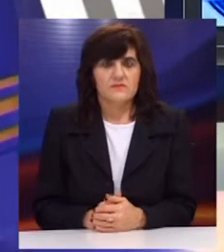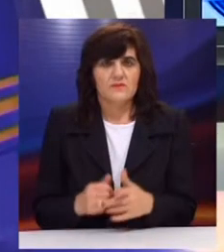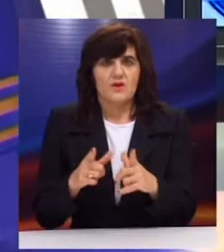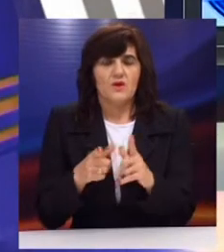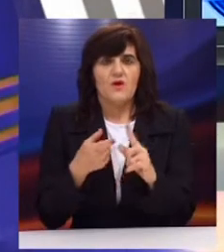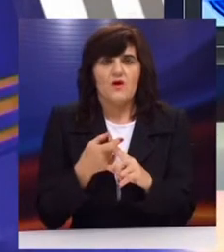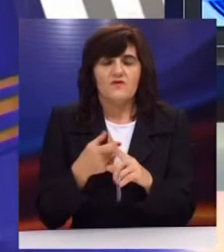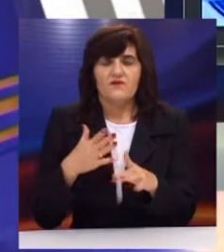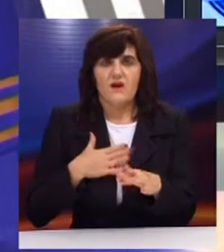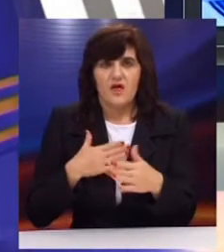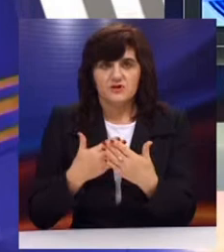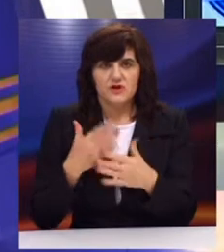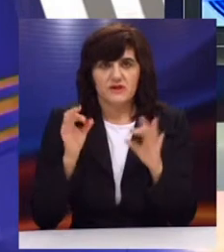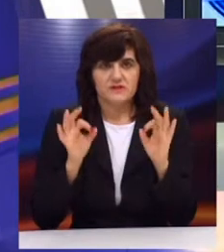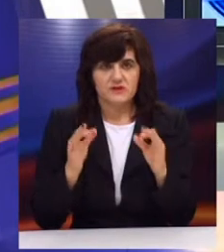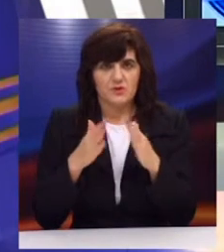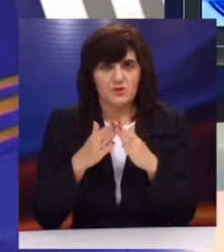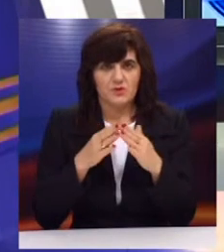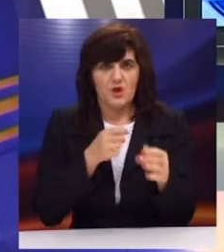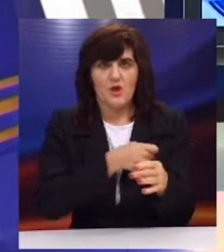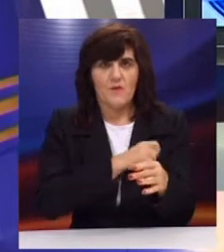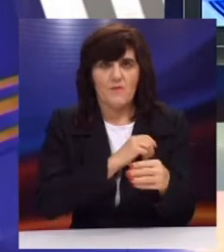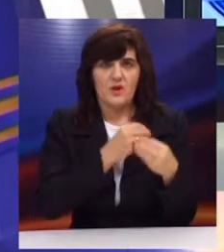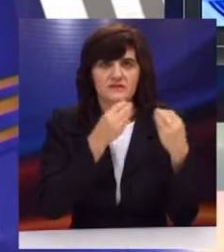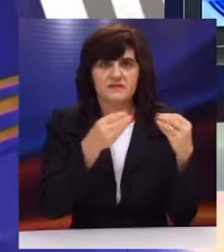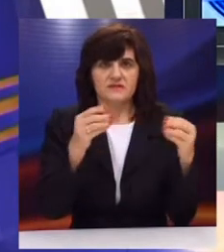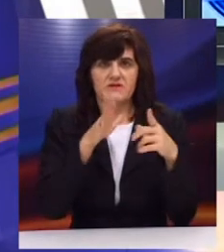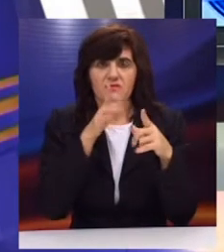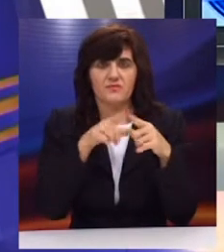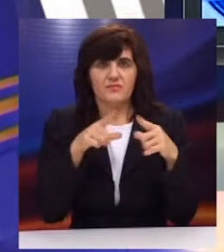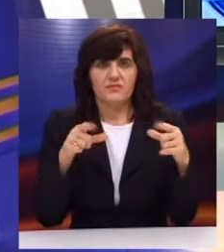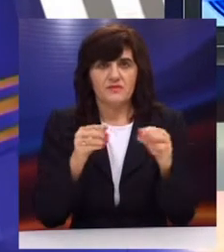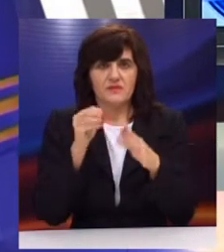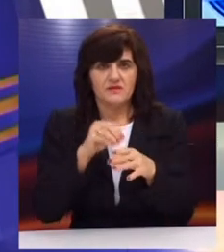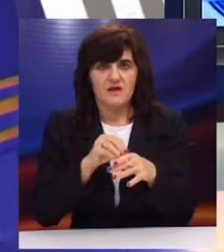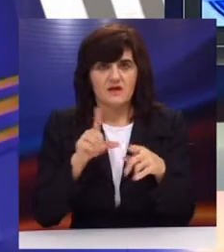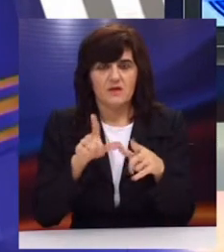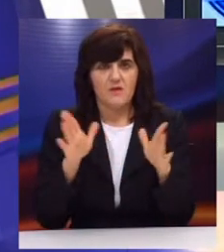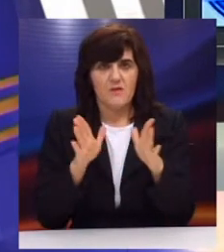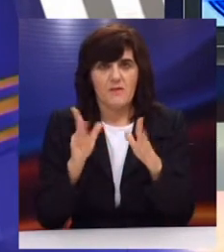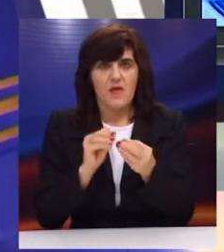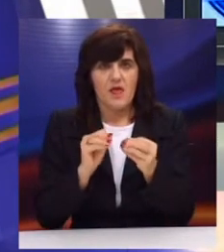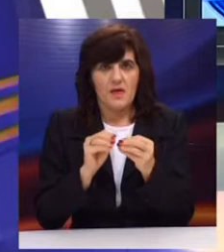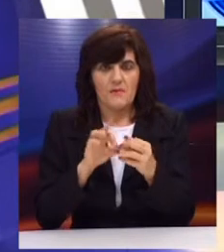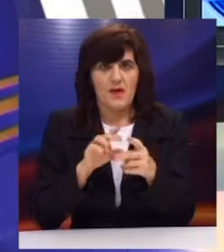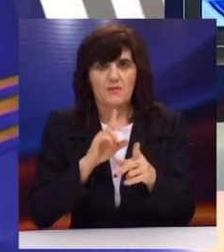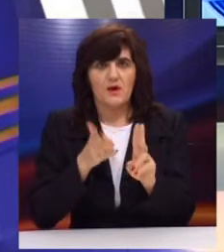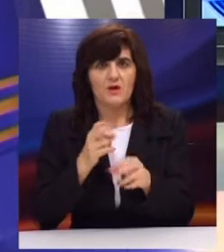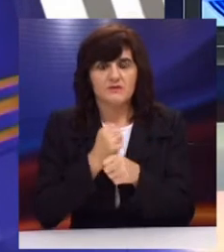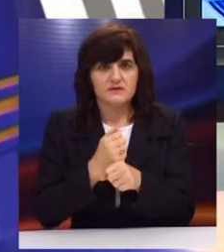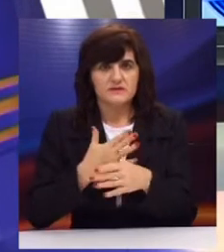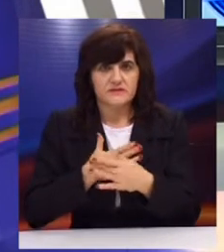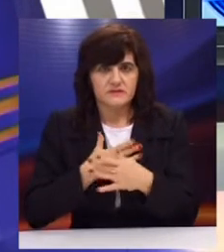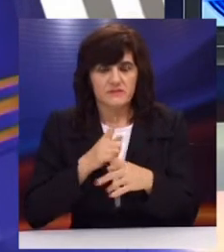U okviru projekta Naš grad sigurna kuća policajci su delili savete i flajere stanovnicima mesne zajednice Mali Bajmok kako da se zaštite i